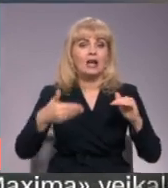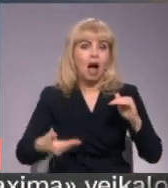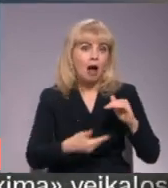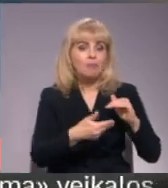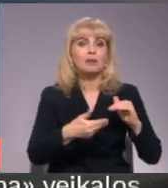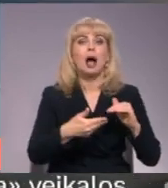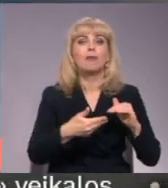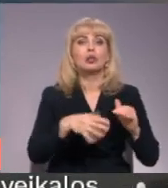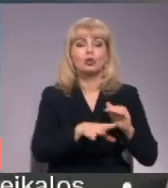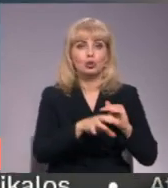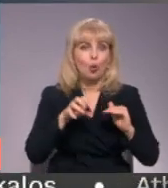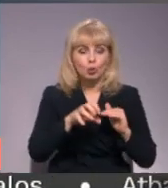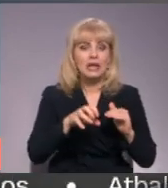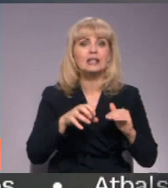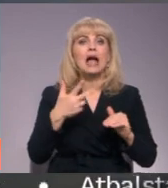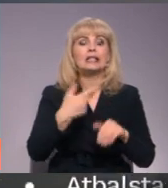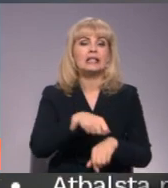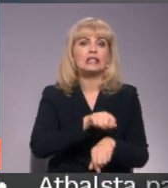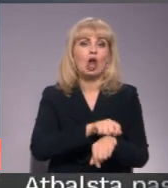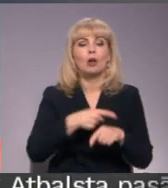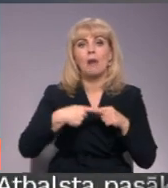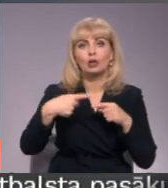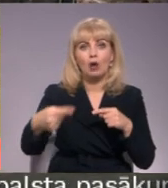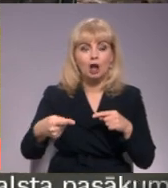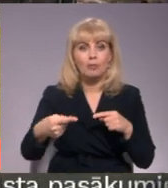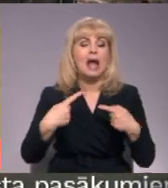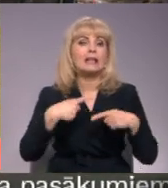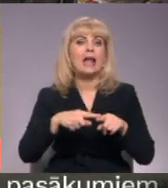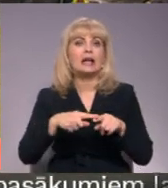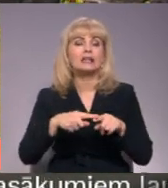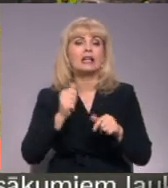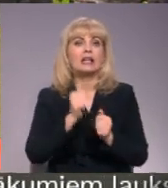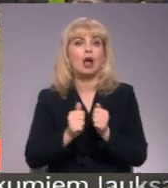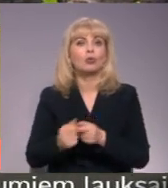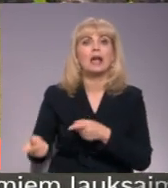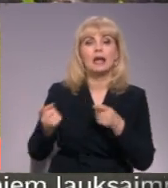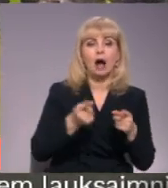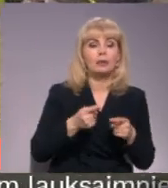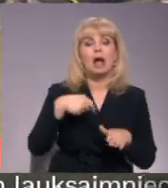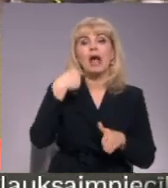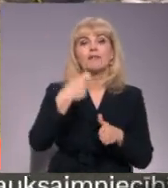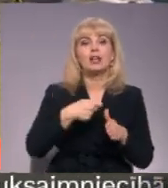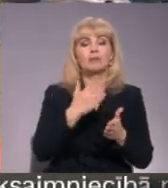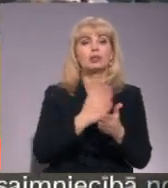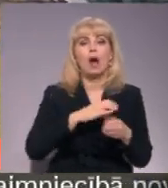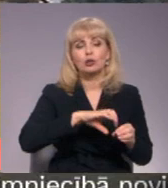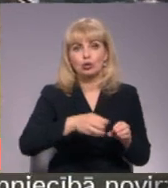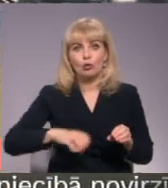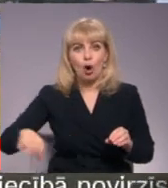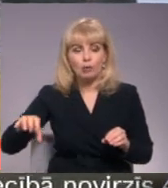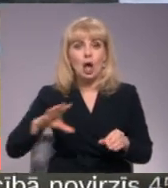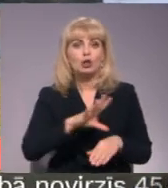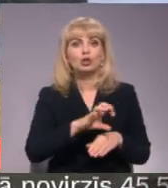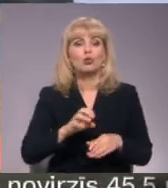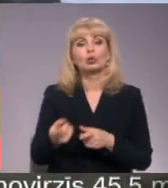veikti aptuveni 3 km garumā, tehnika regulāri jāpārvieto. Filmēšanas dienā norisinājās cauruļu un sūkņa